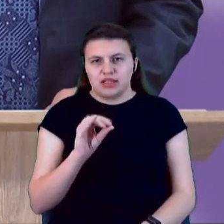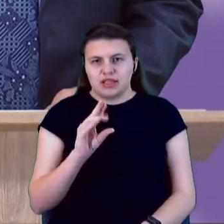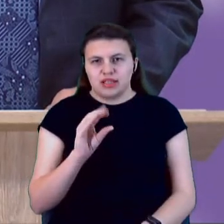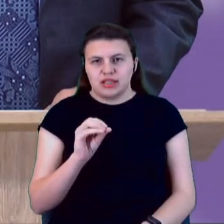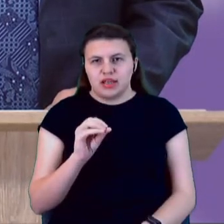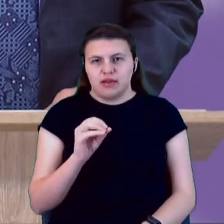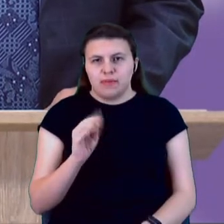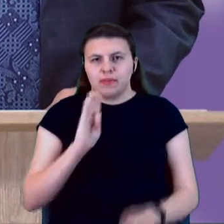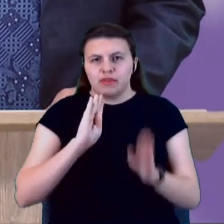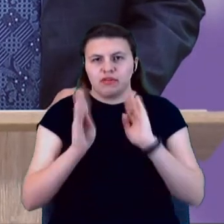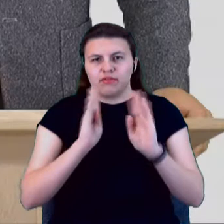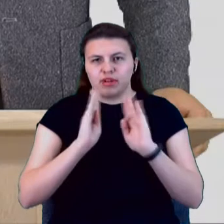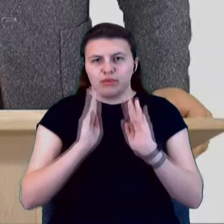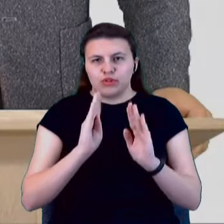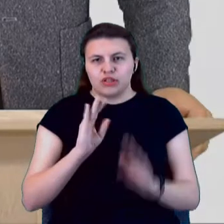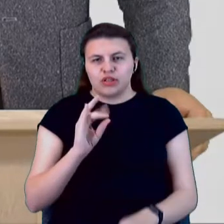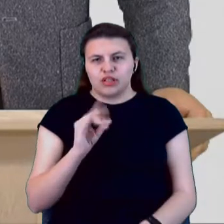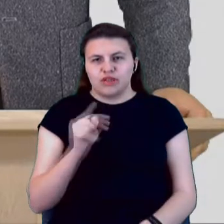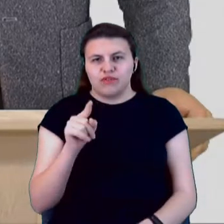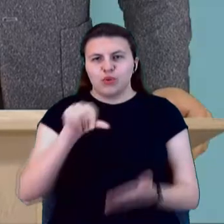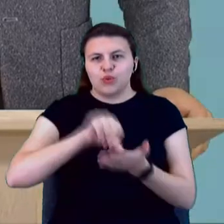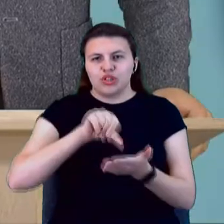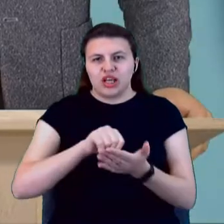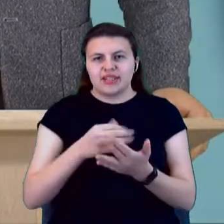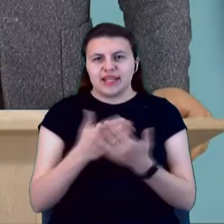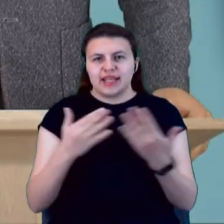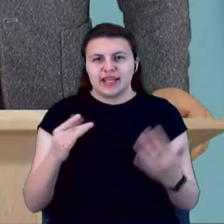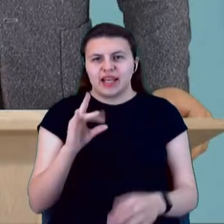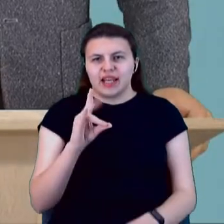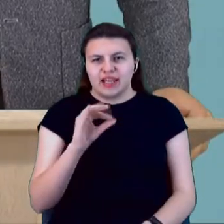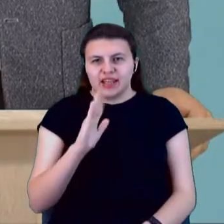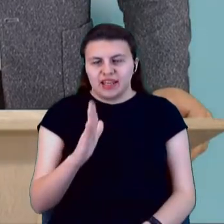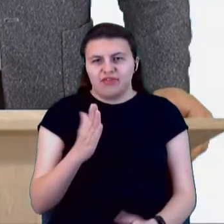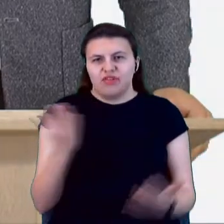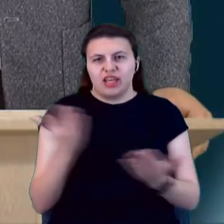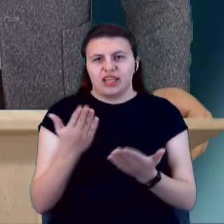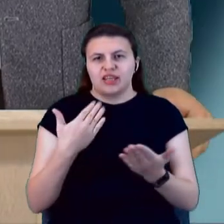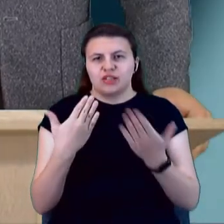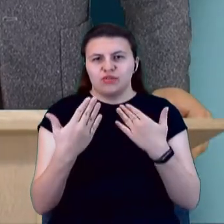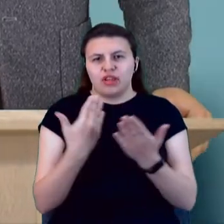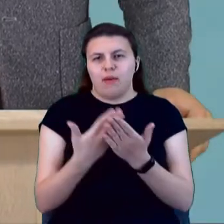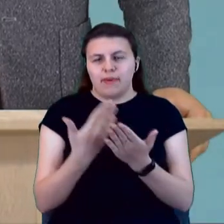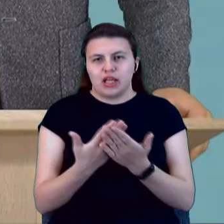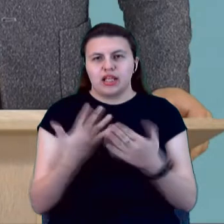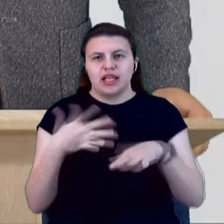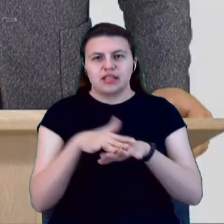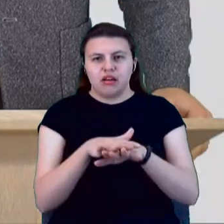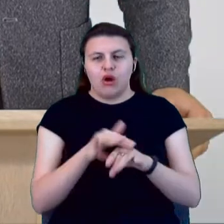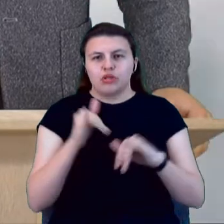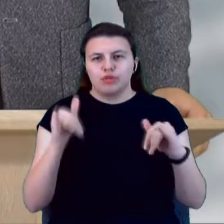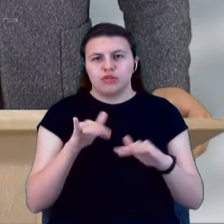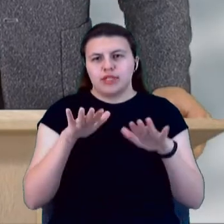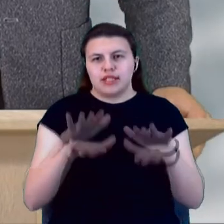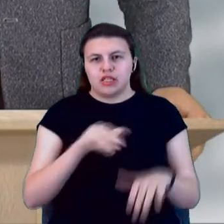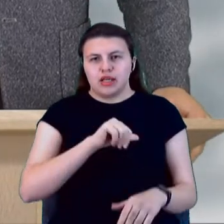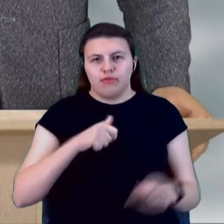вашої Facebook-сторінки, ви учасник різних тренінгів, які стосуються, наприклад, децентралізації, розвитку місцевого самоврядування,